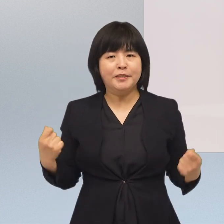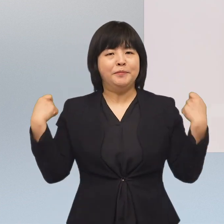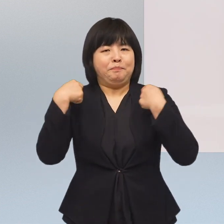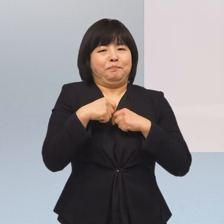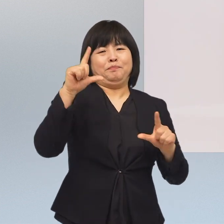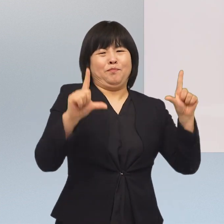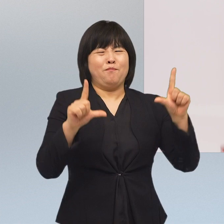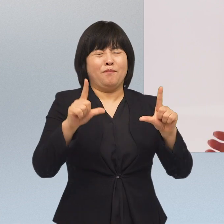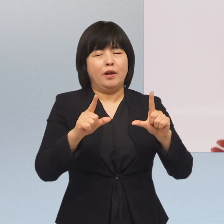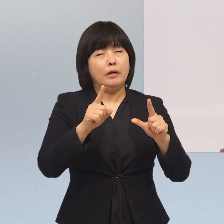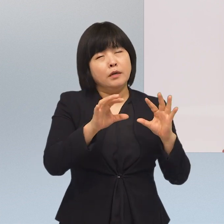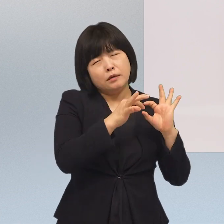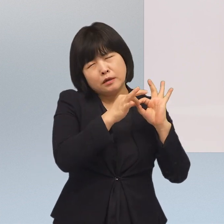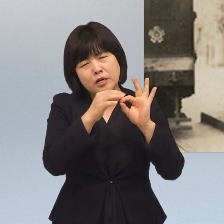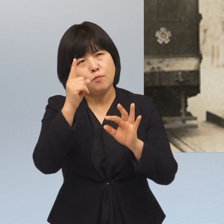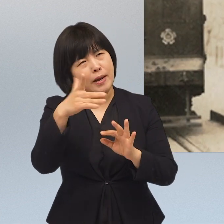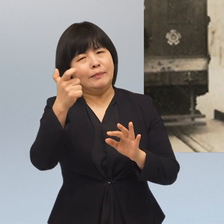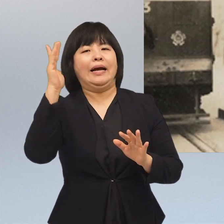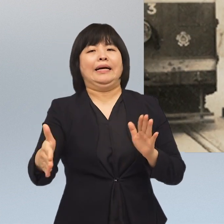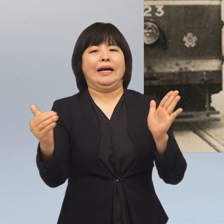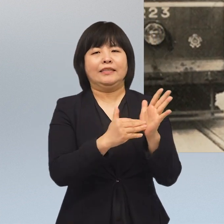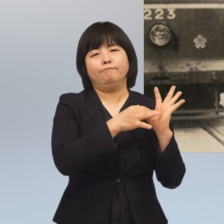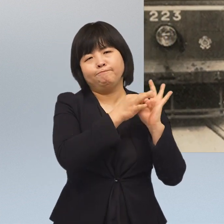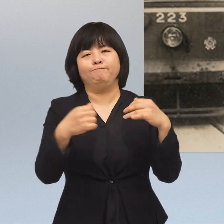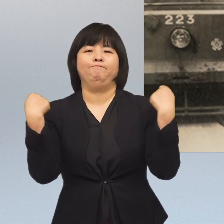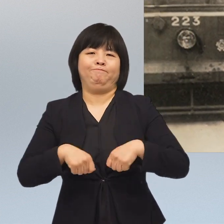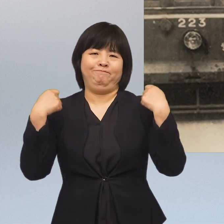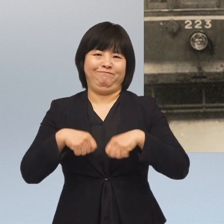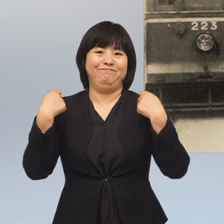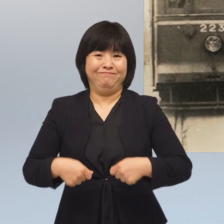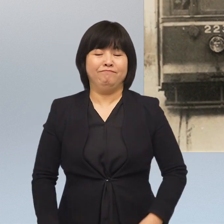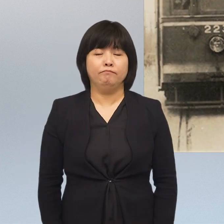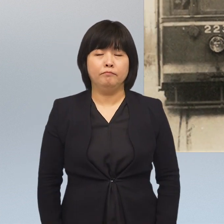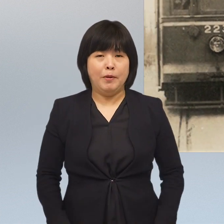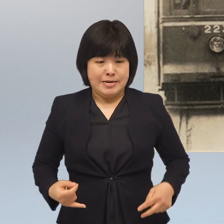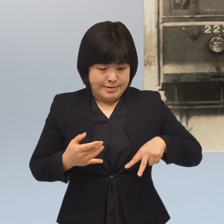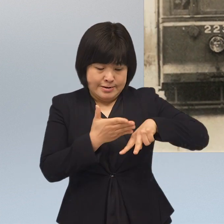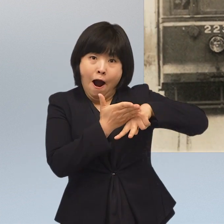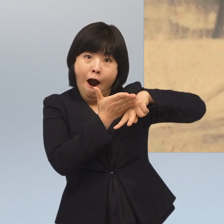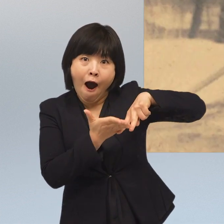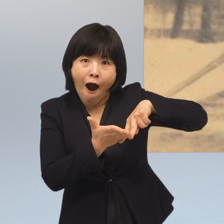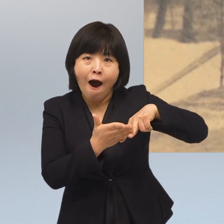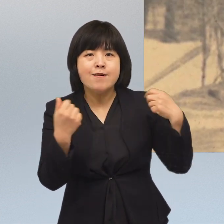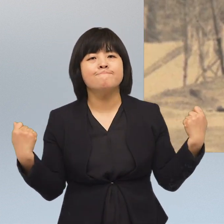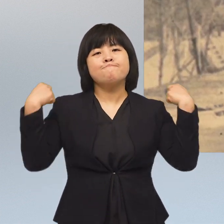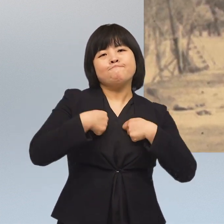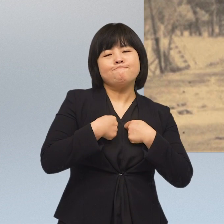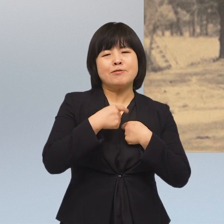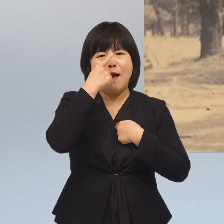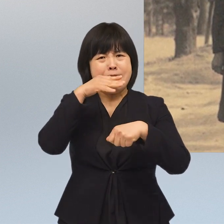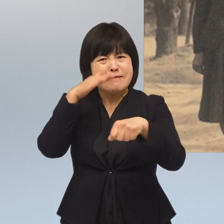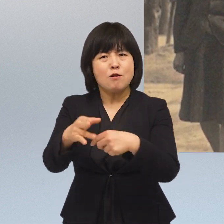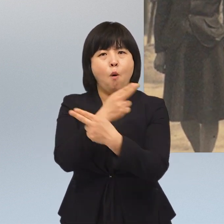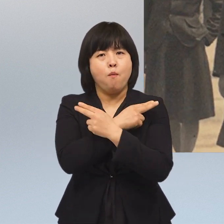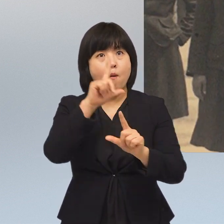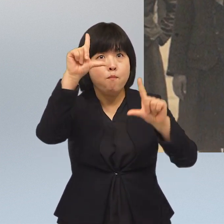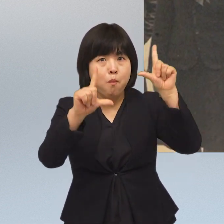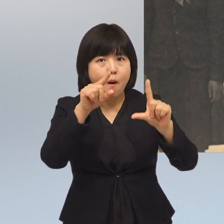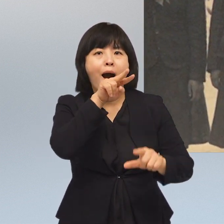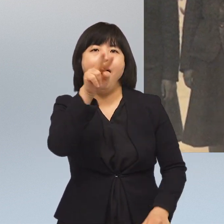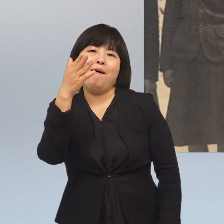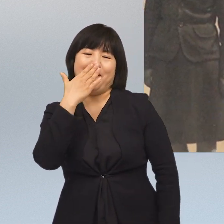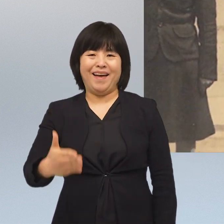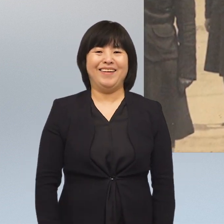입었던 모습도 있고, 또 60년대 초까지 교복을 입었었어요. 그래서 플레어 스커트에 이제 자켓을 입은